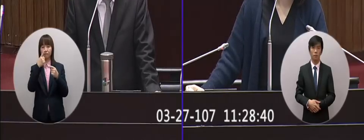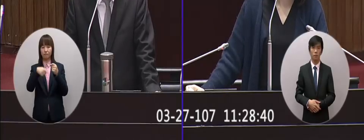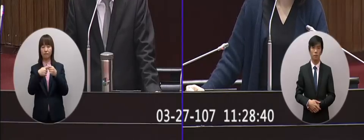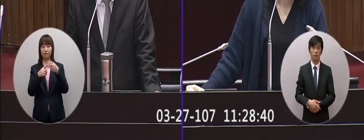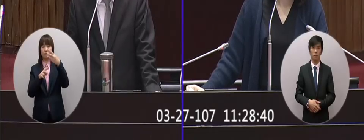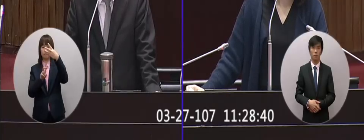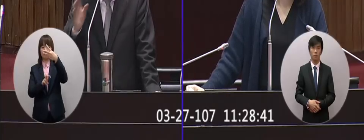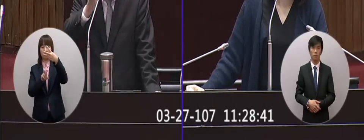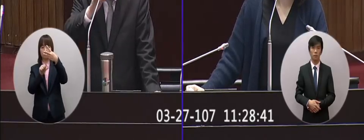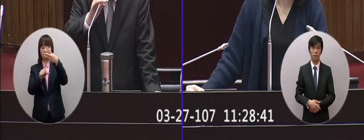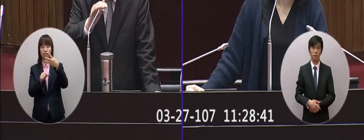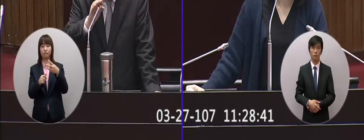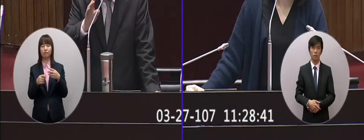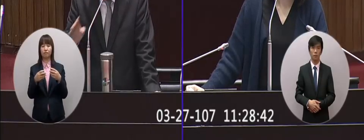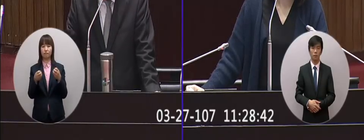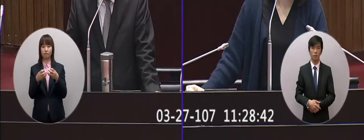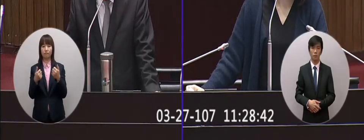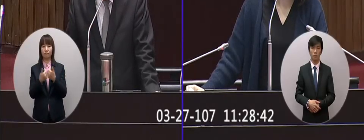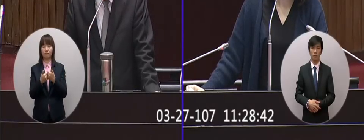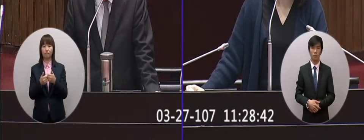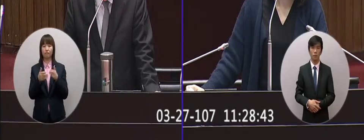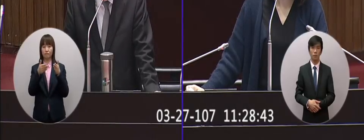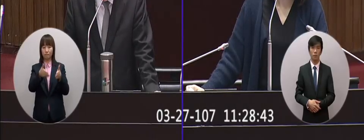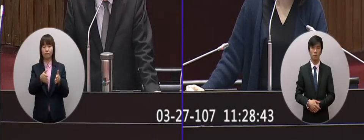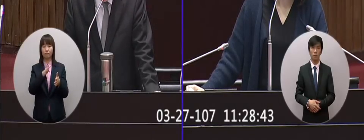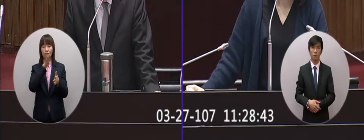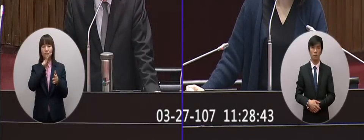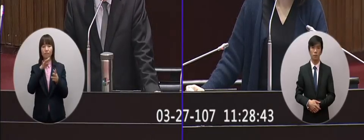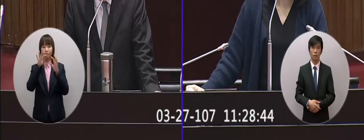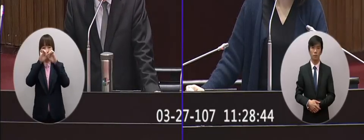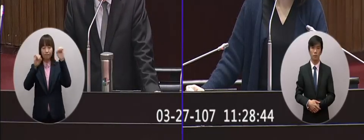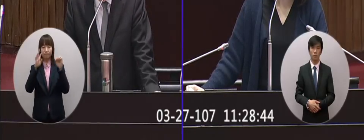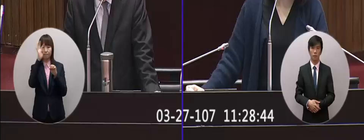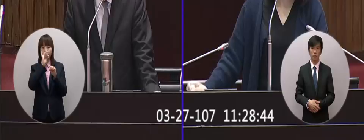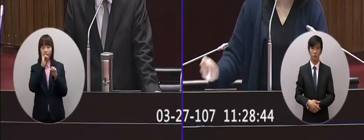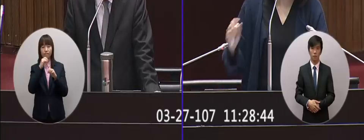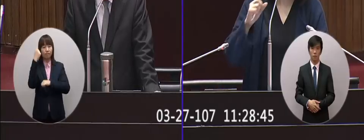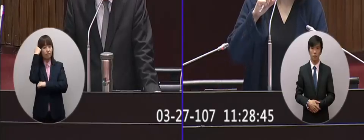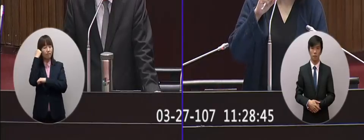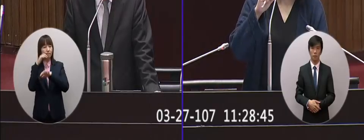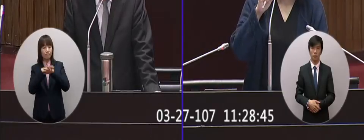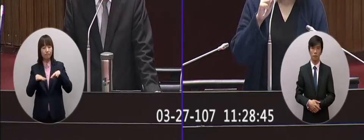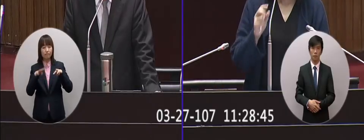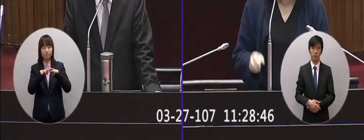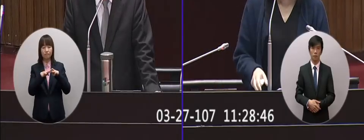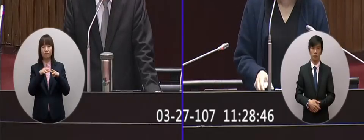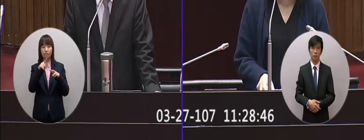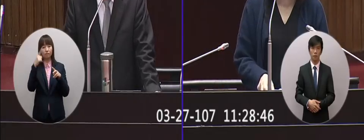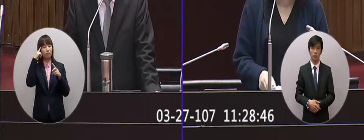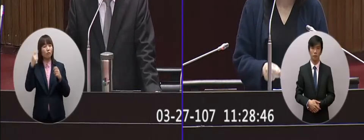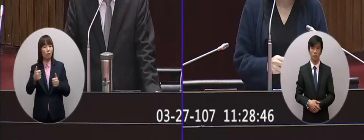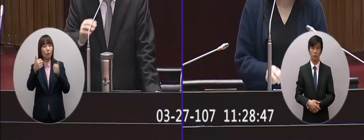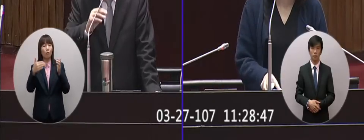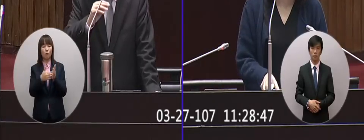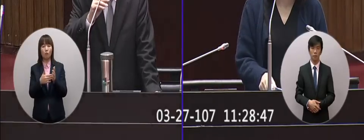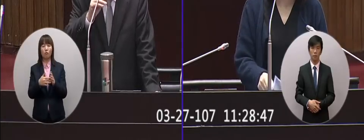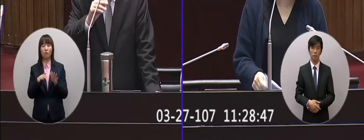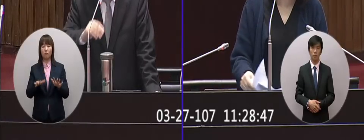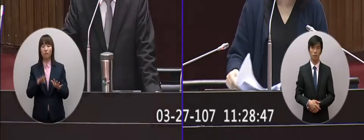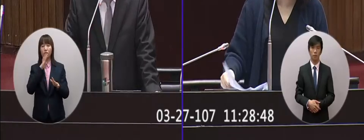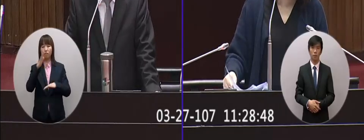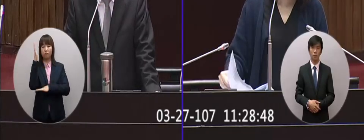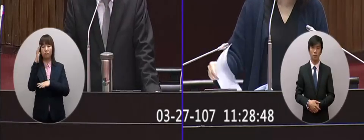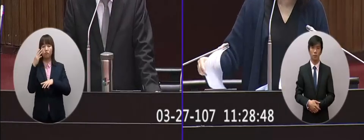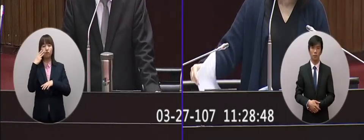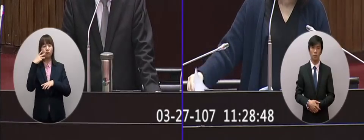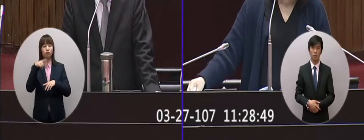的3月25号，那主要是针对真相调查、居住安全方面达成共识，也就是说，它的政治